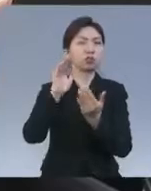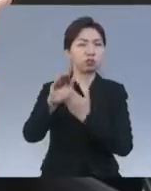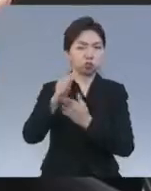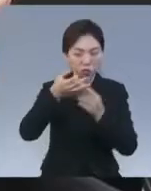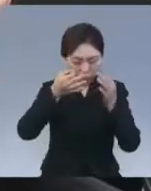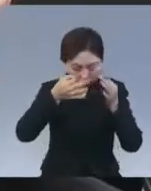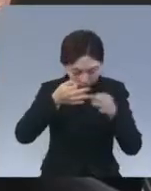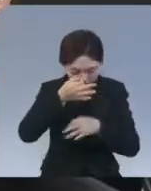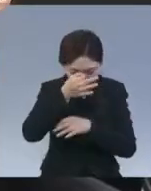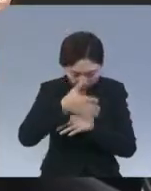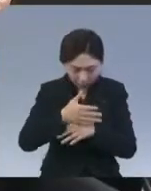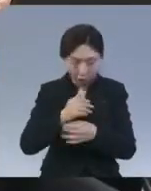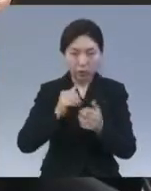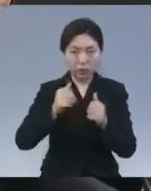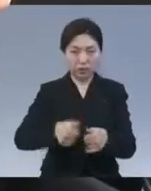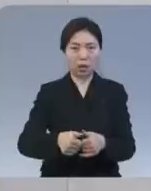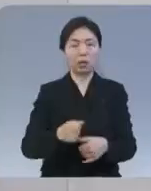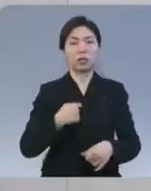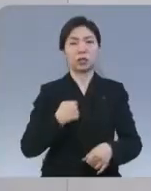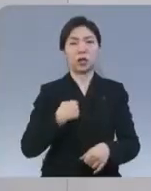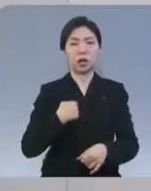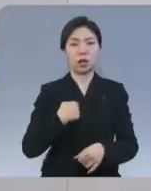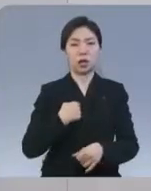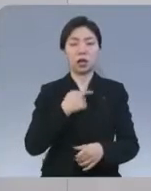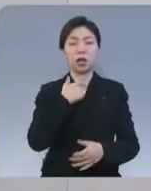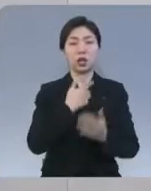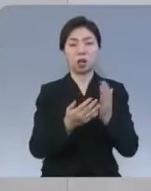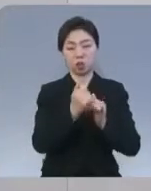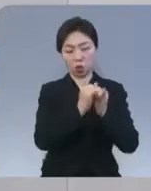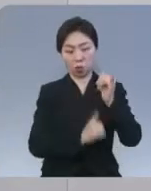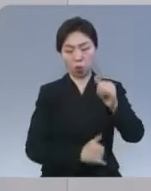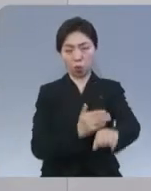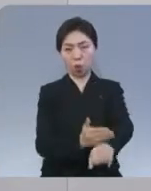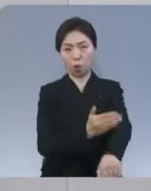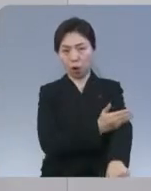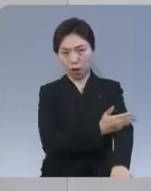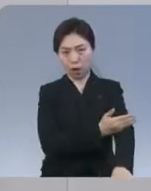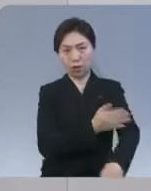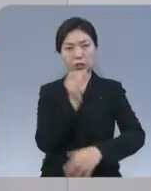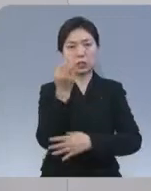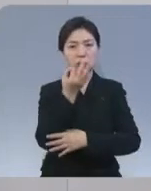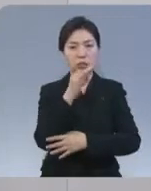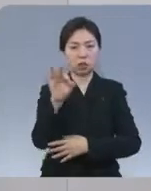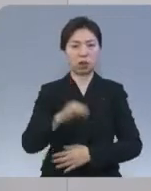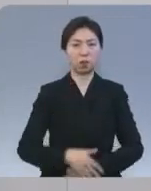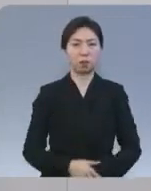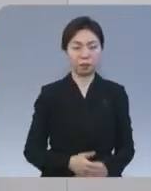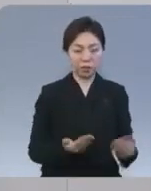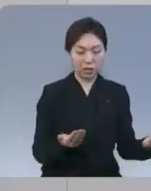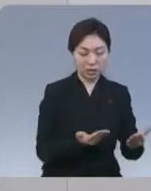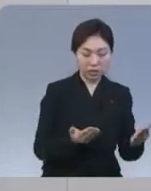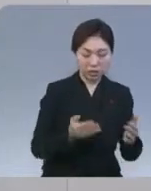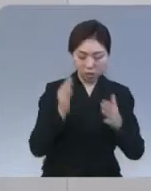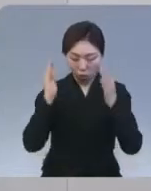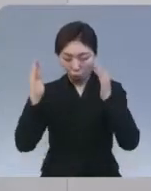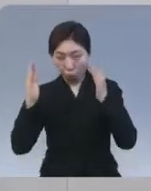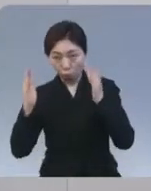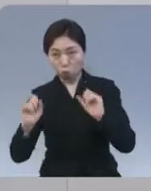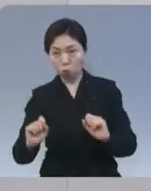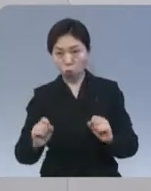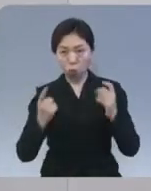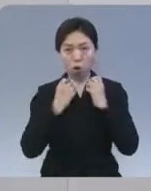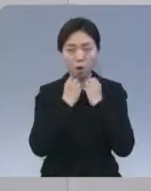кампании ким гон хи обвиняли в том что на флисе лицевого личные данные в режим и поданных в 2007